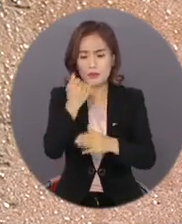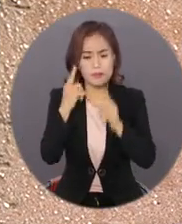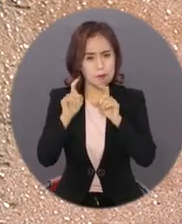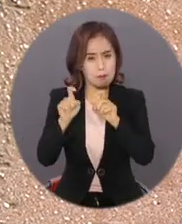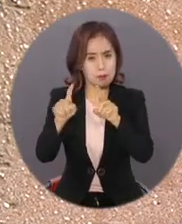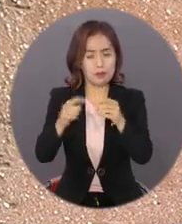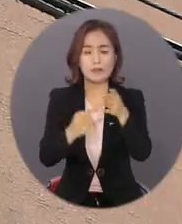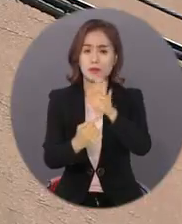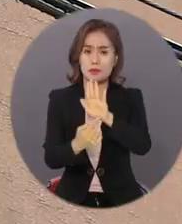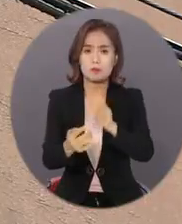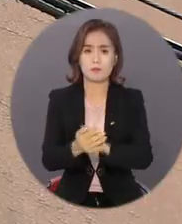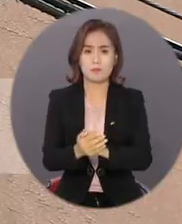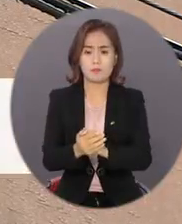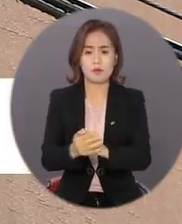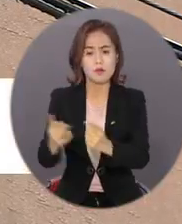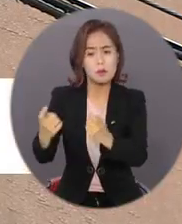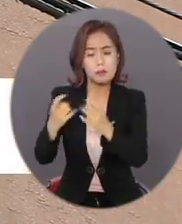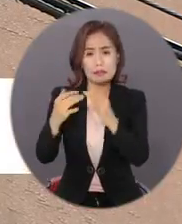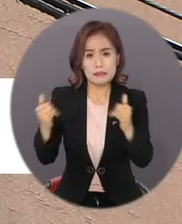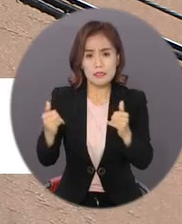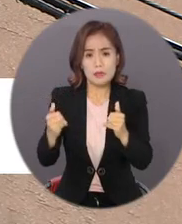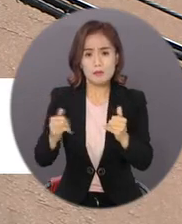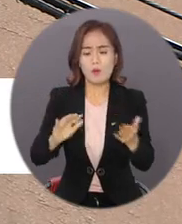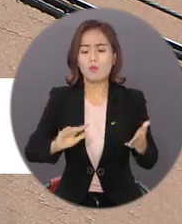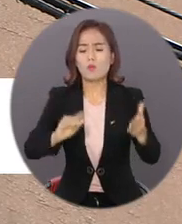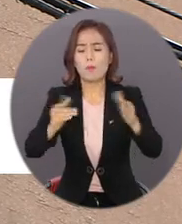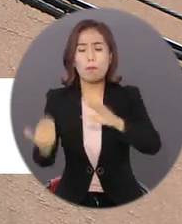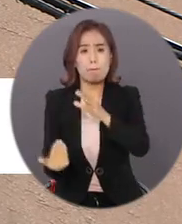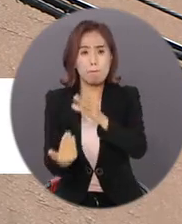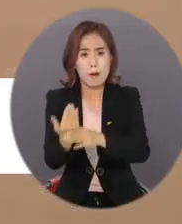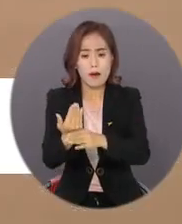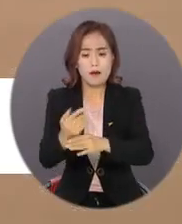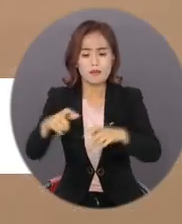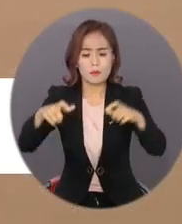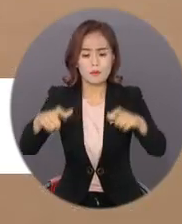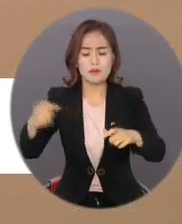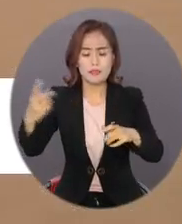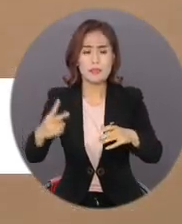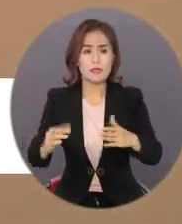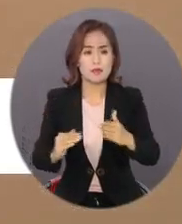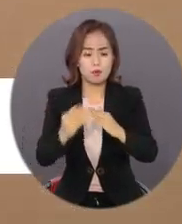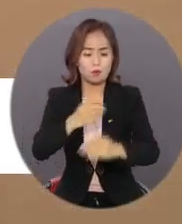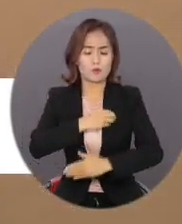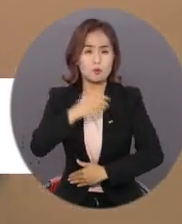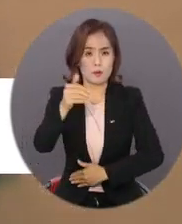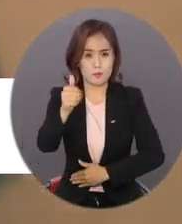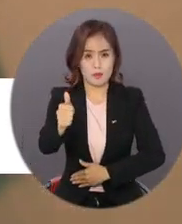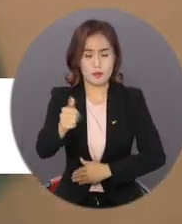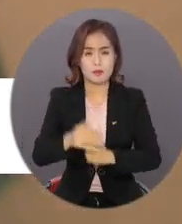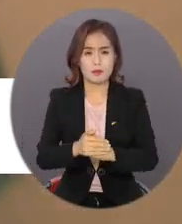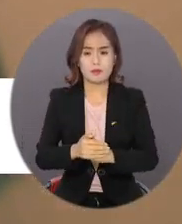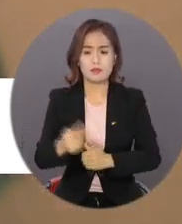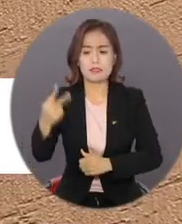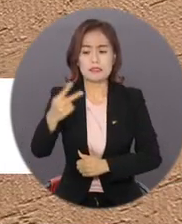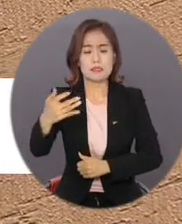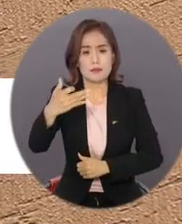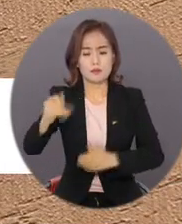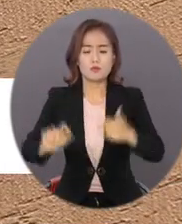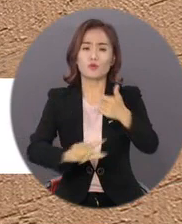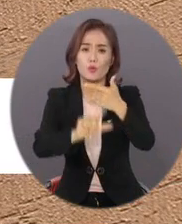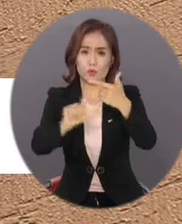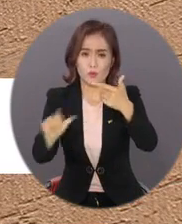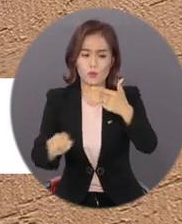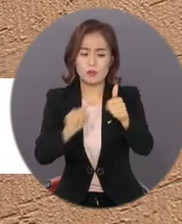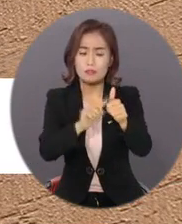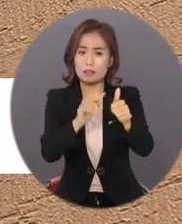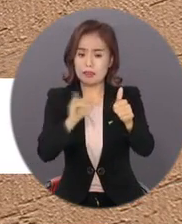제기됐습니다. 의혹을 받는 인물은 붕괴 참사가 일어난 학 4구역 재개발 조합장 조모 씨. 지난 2019년 6월 조